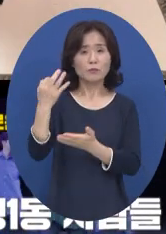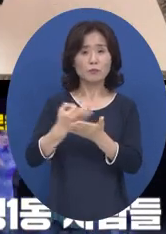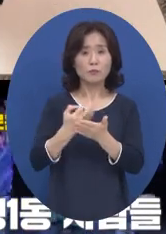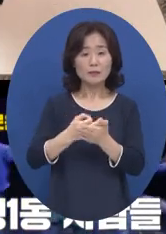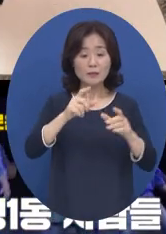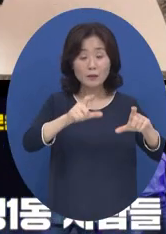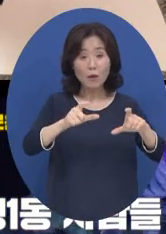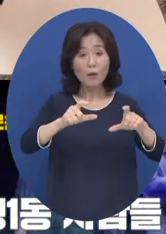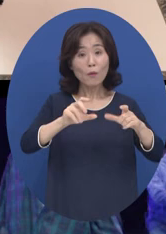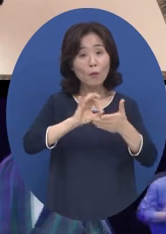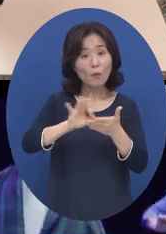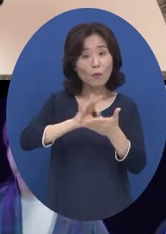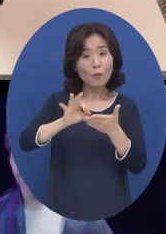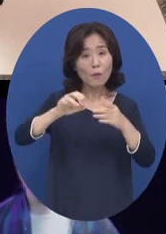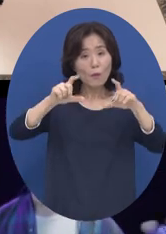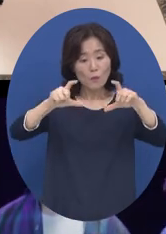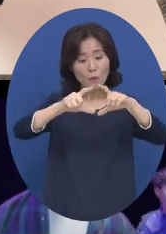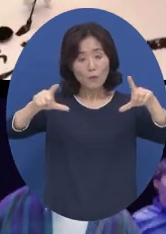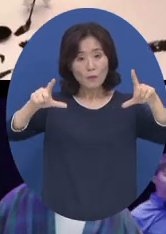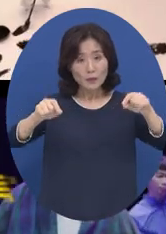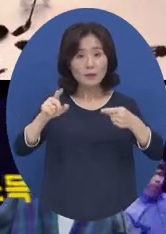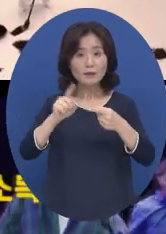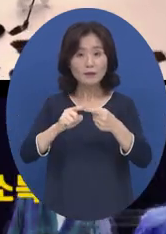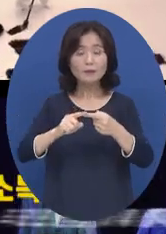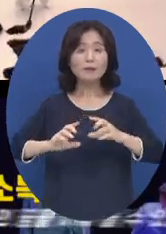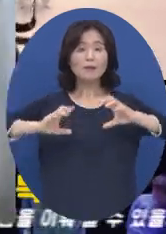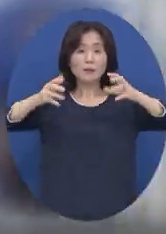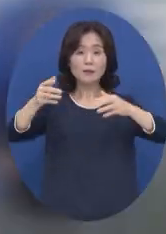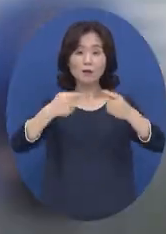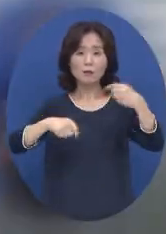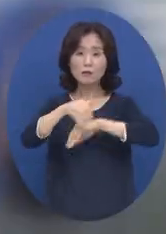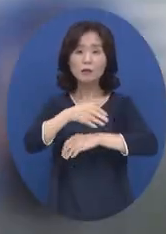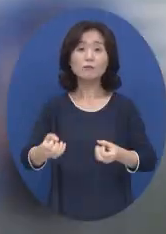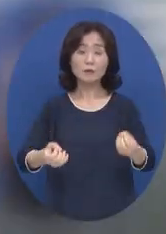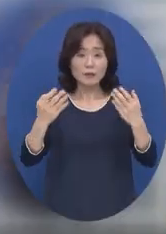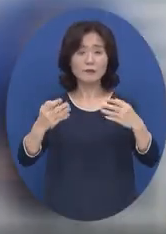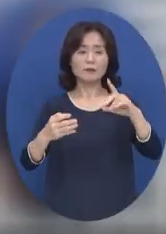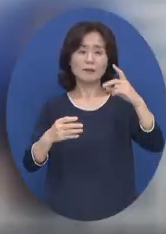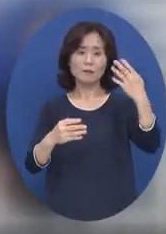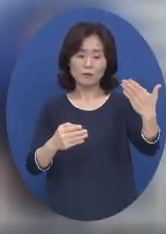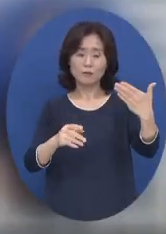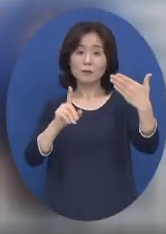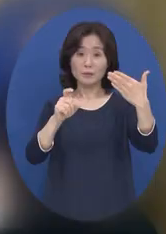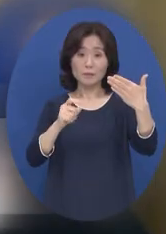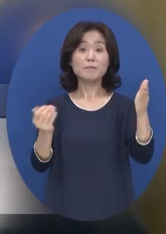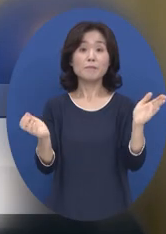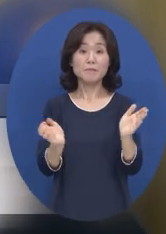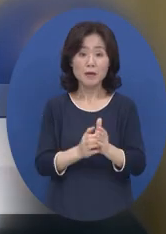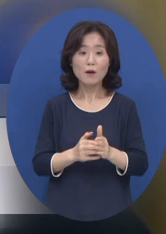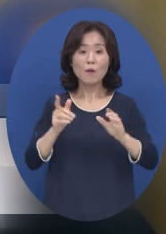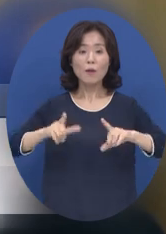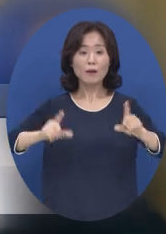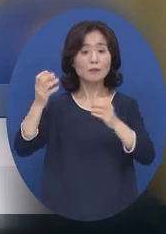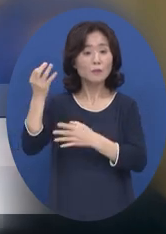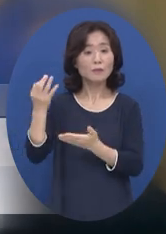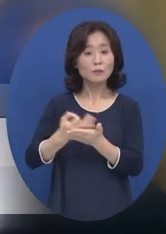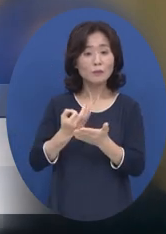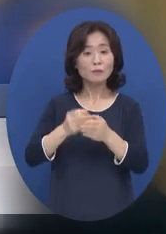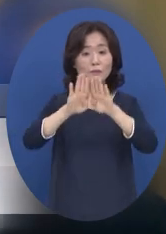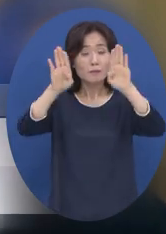지역화폐 에 과 는 세계 최대 정책 축제가 지난 11일 막을 내렸습니다 올해 기본소득